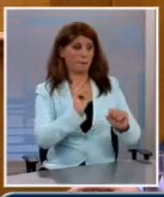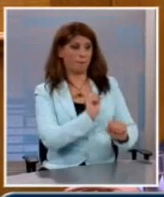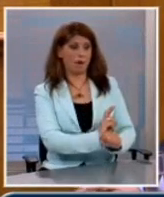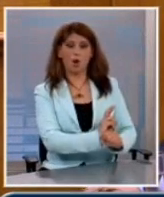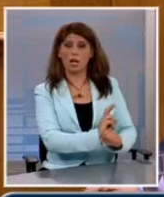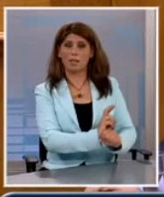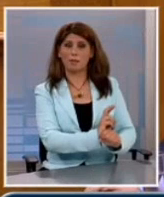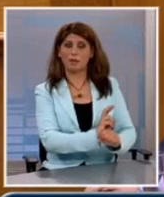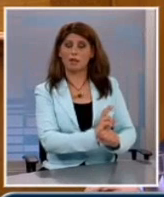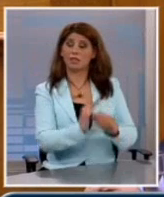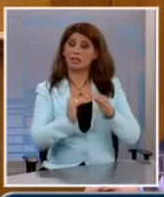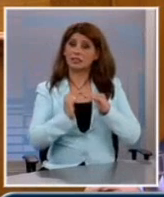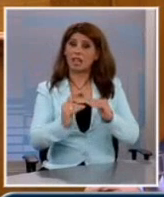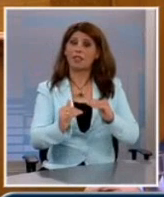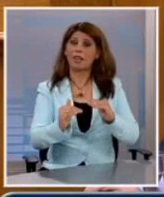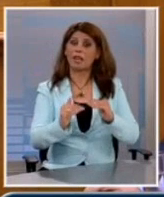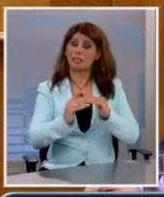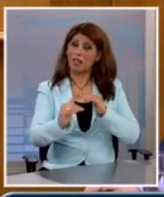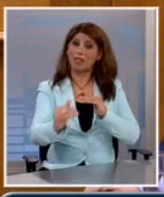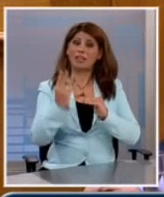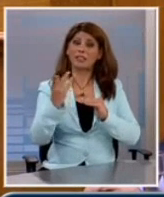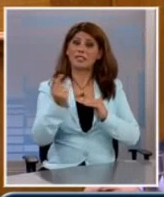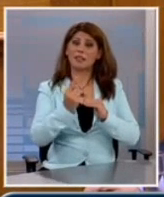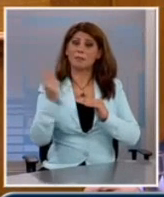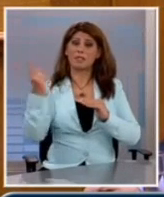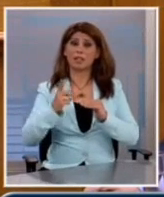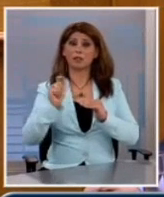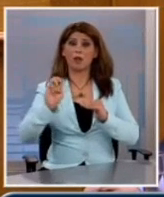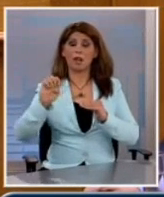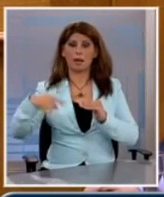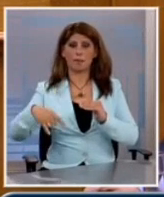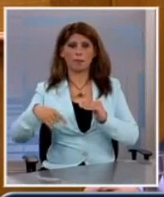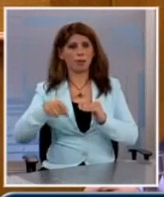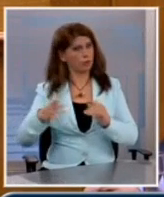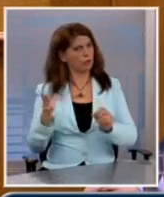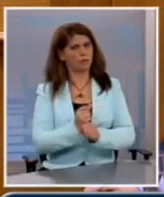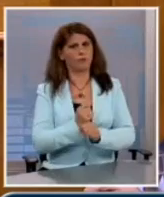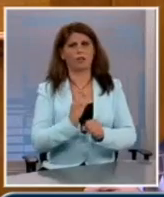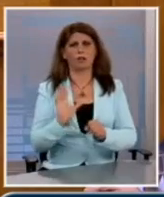και μάλιστα σταθερά 4,5% του ΑΕΠ. Και αυτό το καταφέραμε.